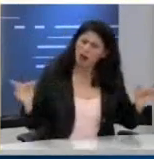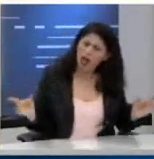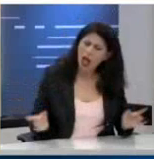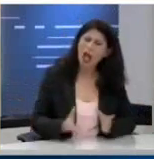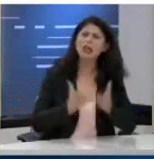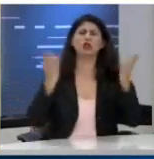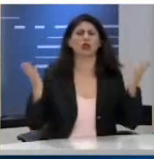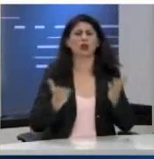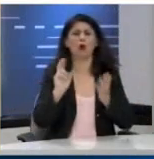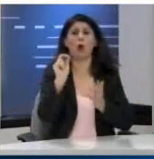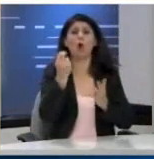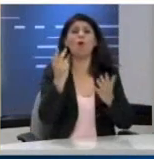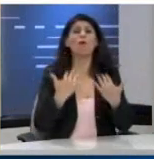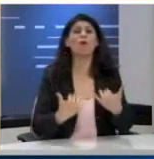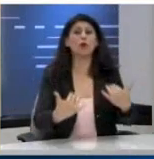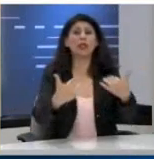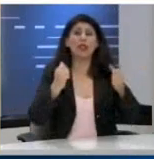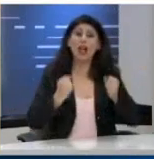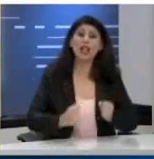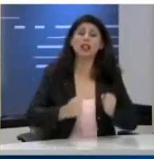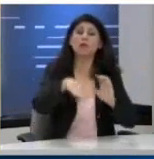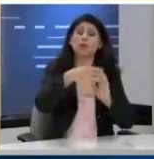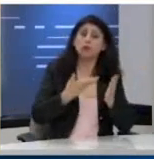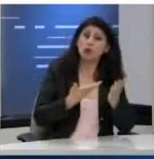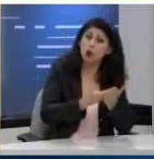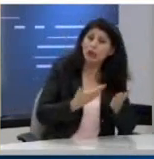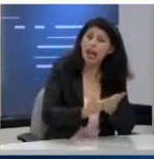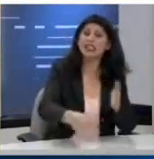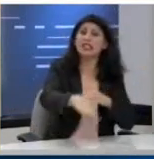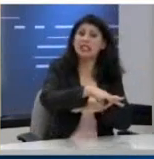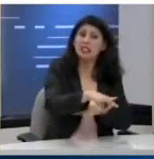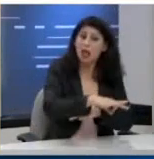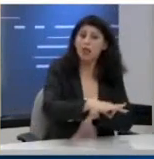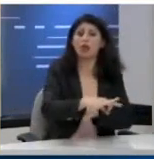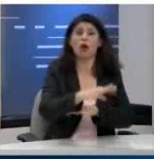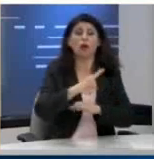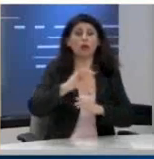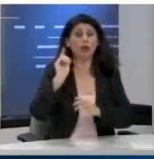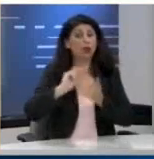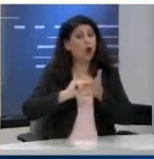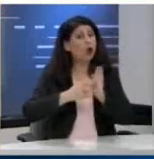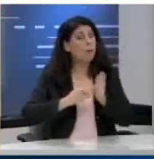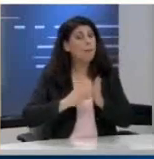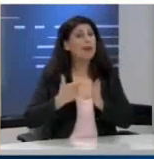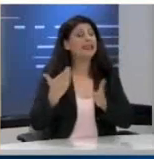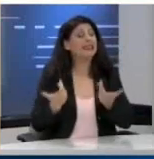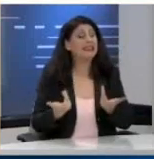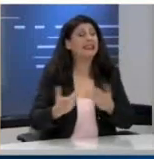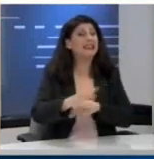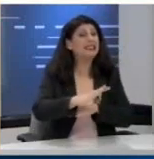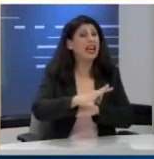Βουλή, πάνω σε θέσεις, πάνω σε προτάσεις, πάνω σε σχέδιο πολιτικό, πάνω σε σχέδιο για την οικονομία, πάνω σε σχέδιο για την